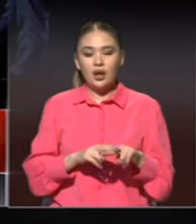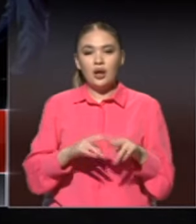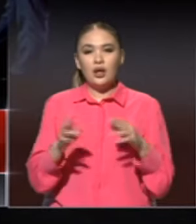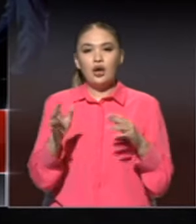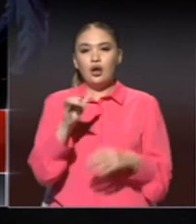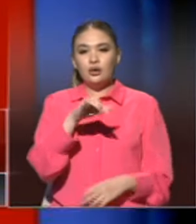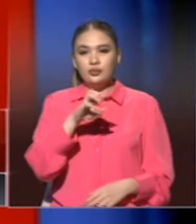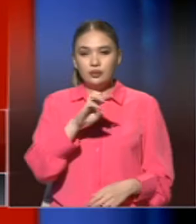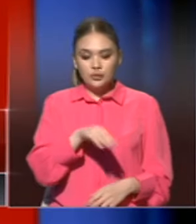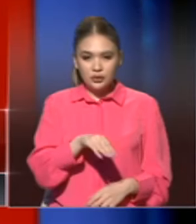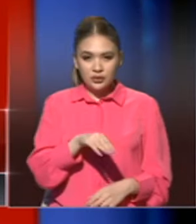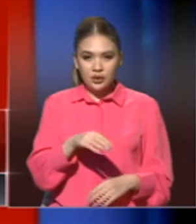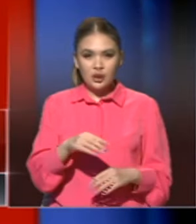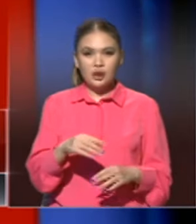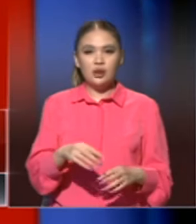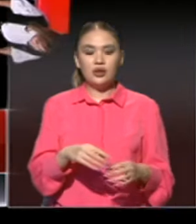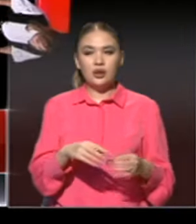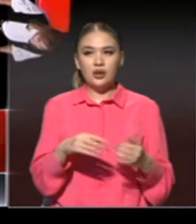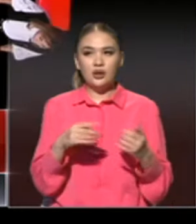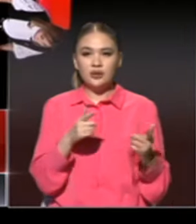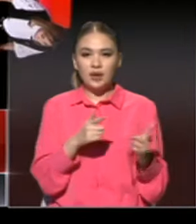бұл нәтижелі, мазмұнды